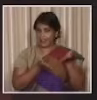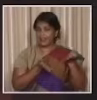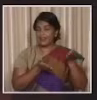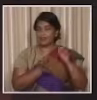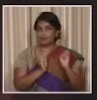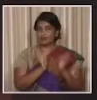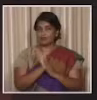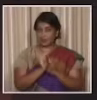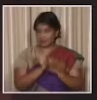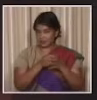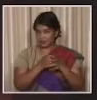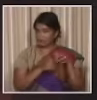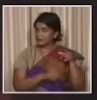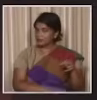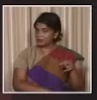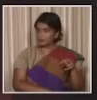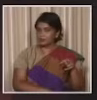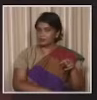සභාව